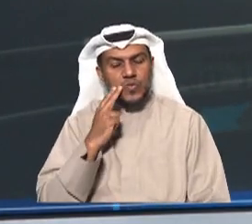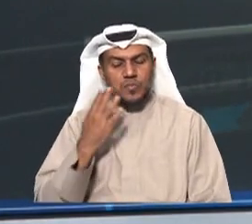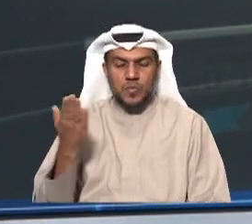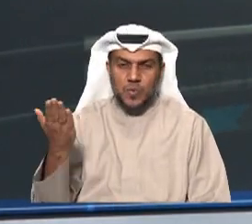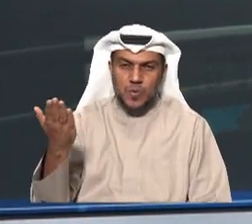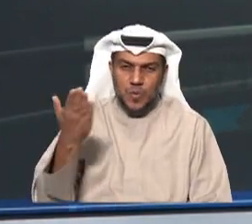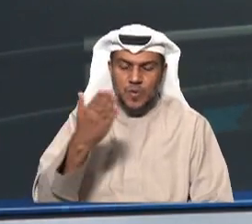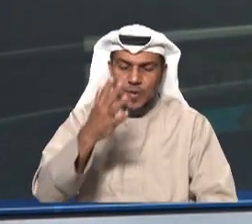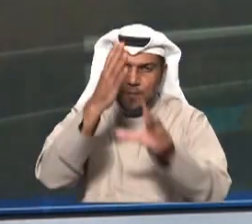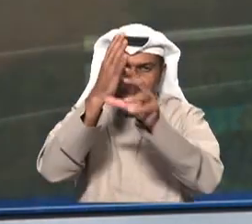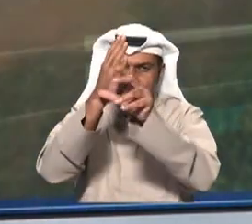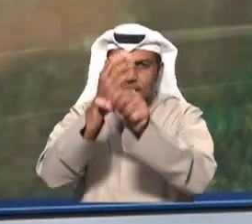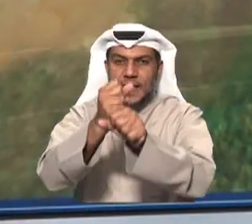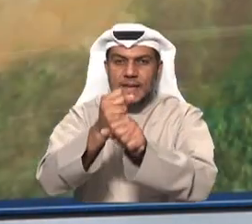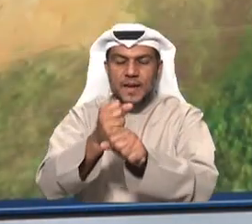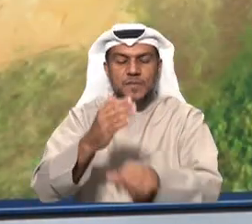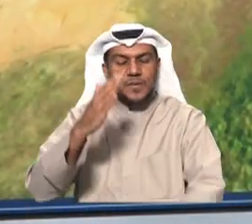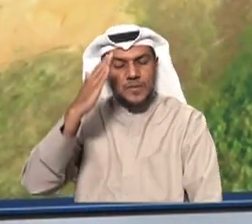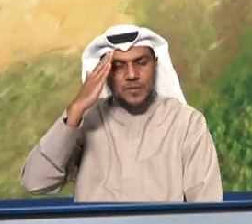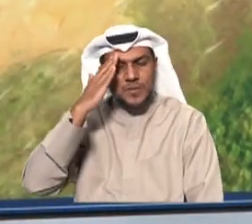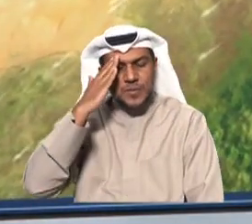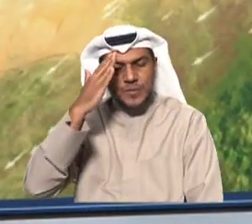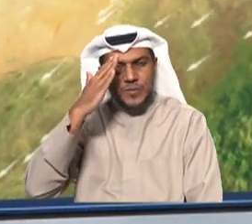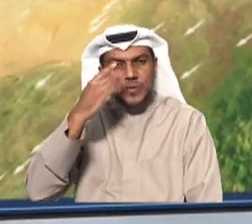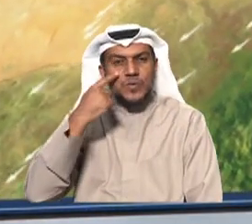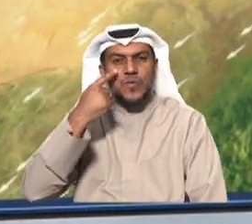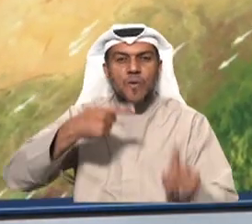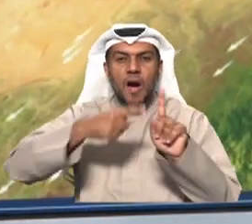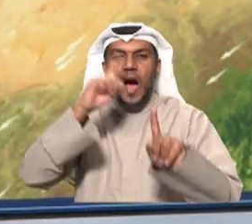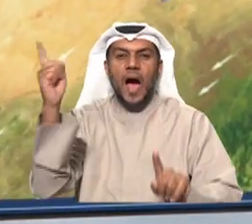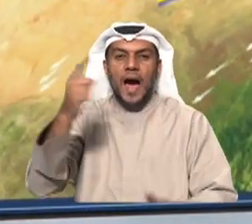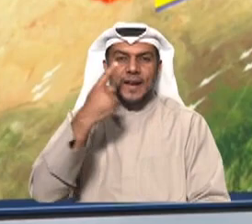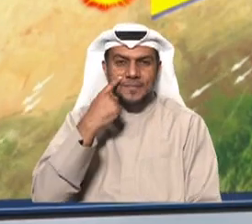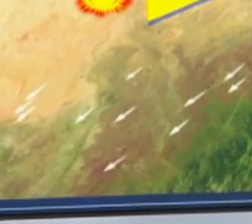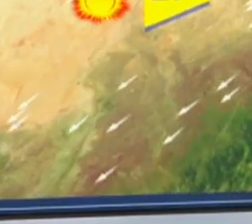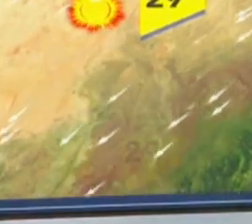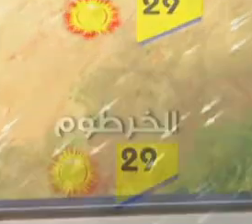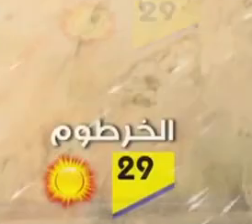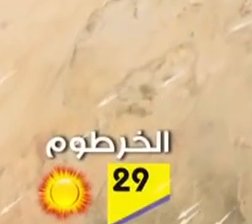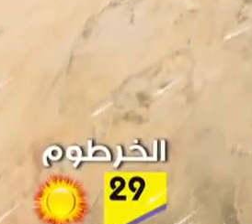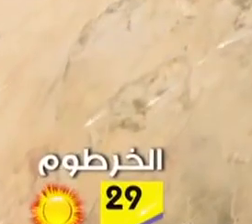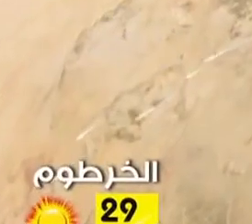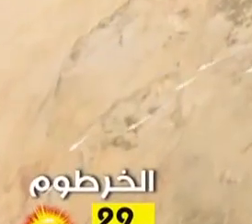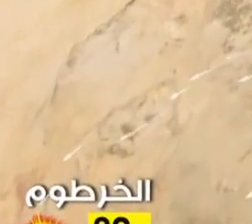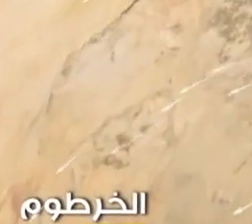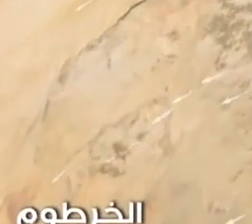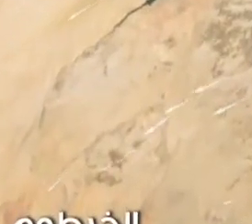الجوية، لكن بعد درجات الحرارة في بعض العواصم المدن حول العالم.